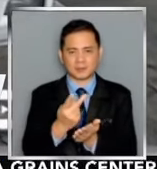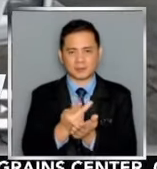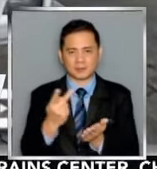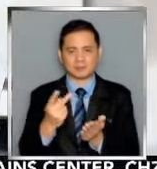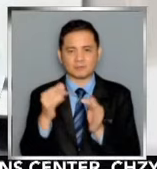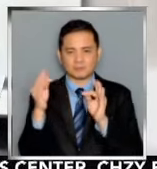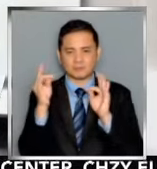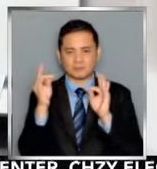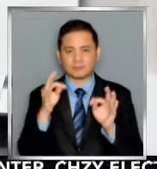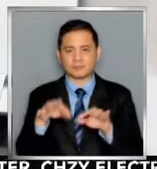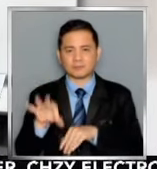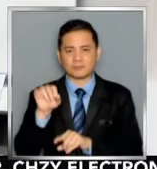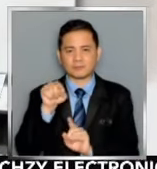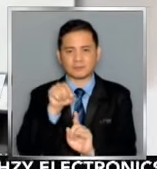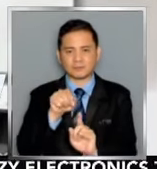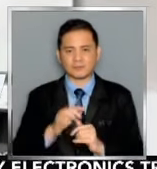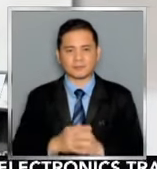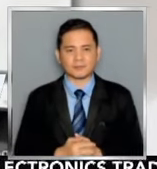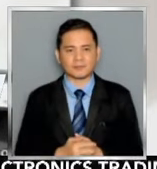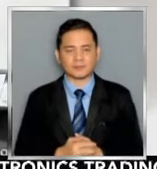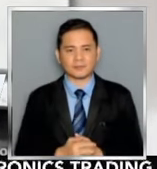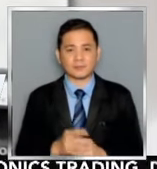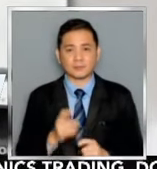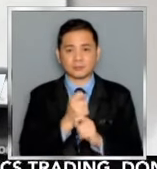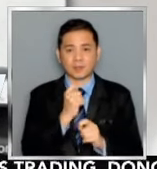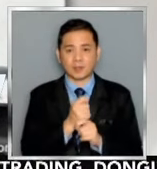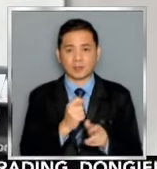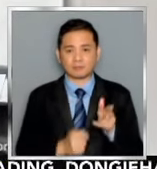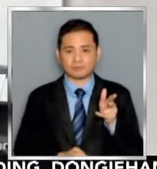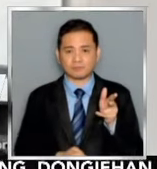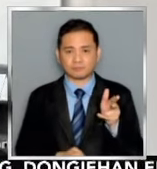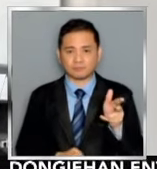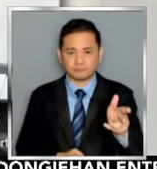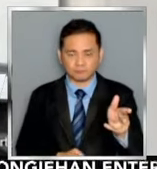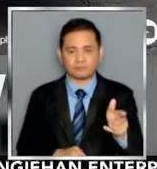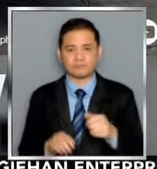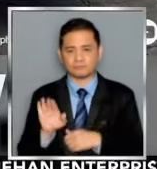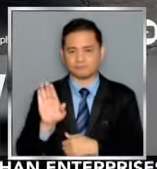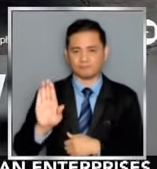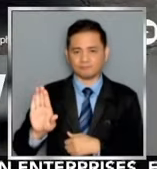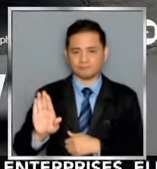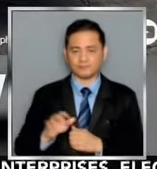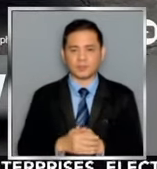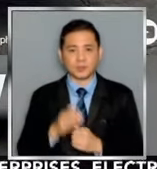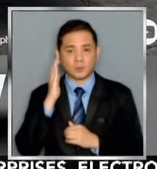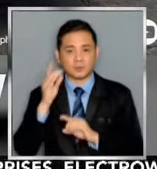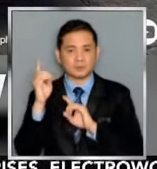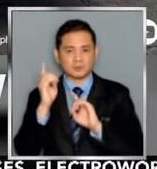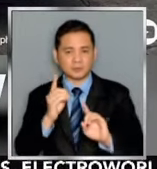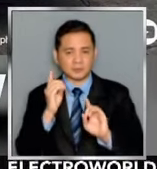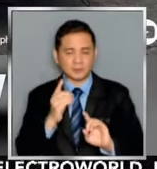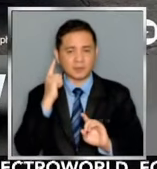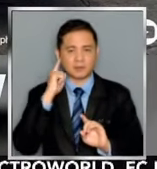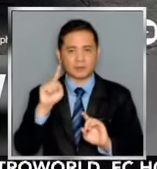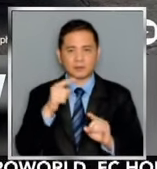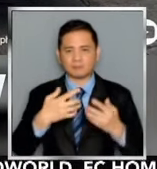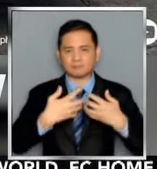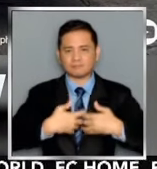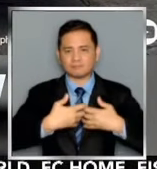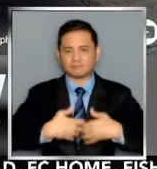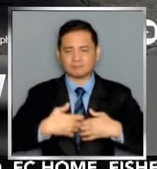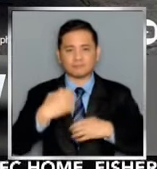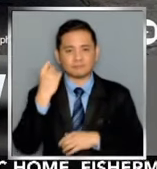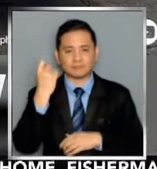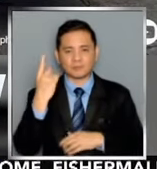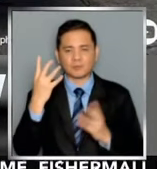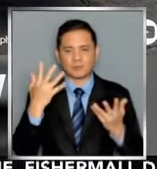Port, nitong Webes na harang ang truck na lula ng mga yan. Ida-deliver daw ang mga ito sa isang pabrika, pero walang maipakitang clearance